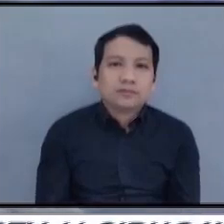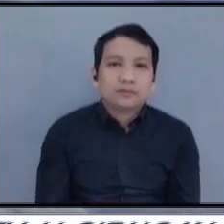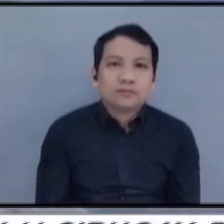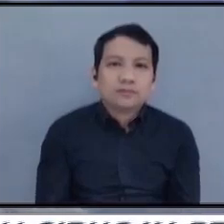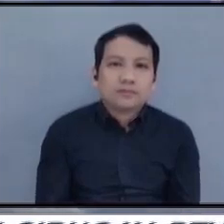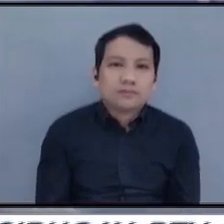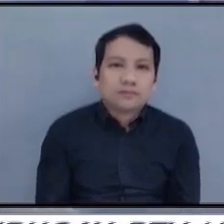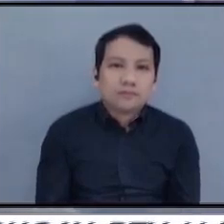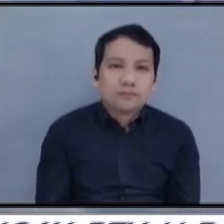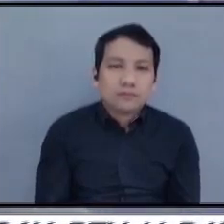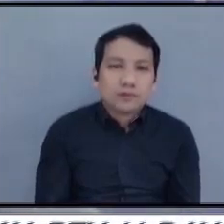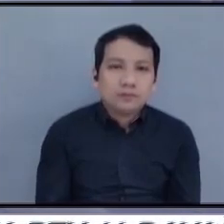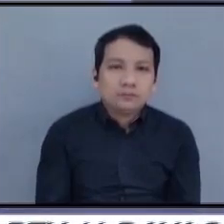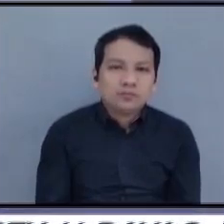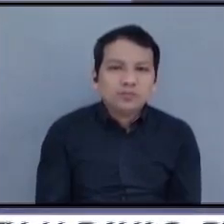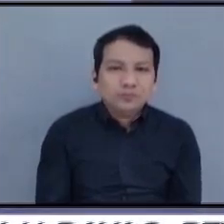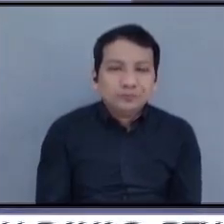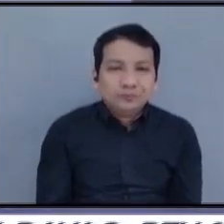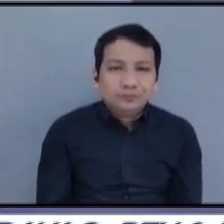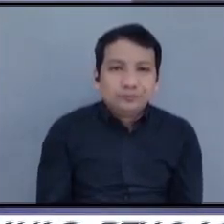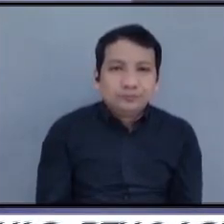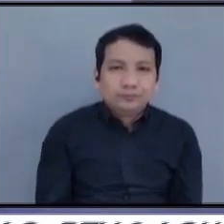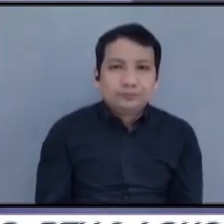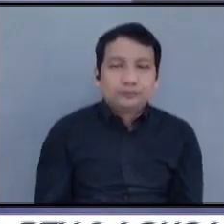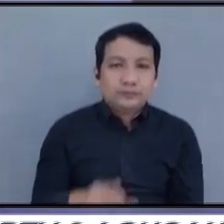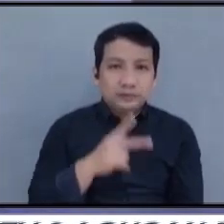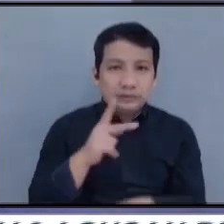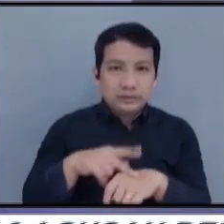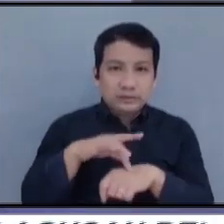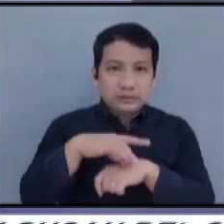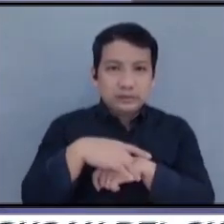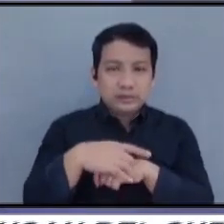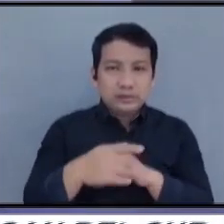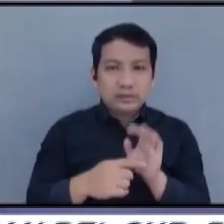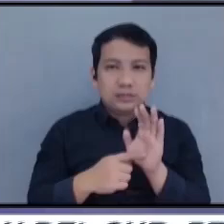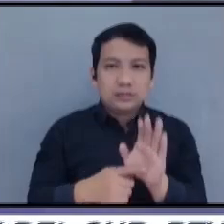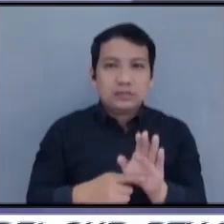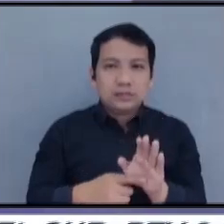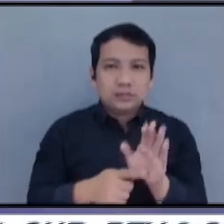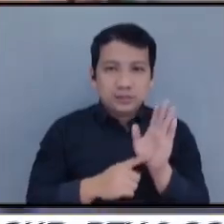Official candidate sa Miss Philippines Earth 2024, ipinakilala na.